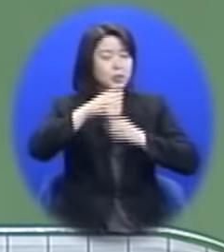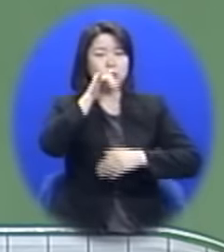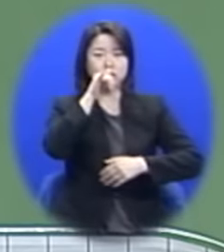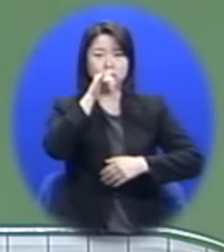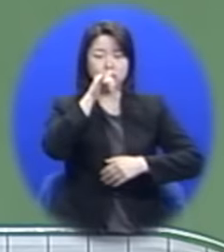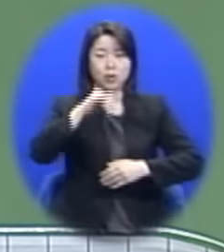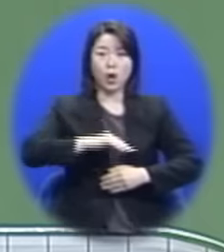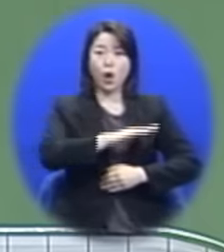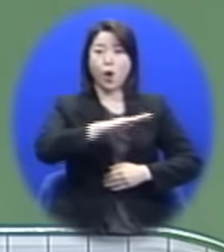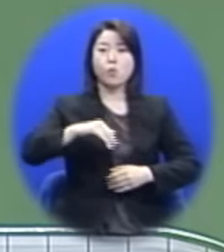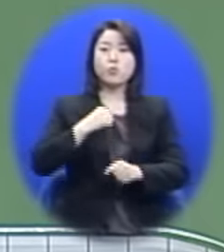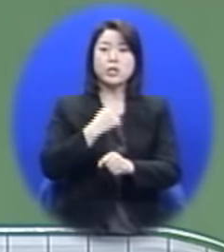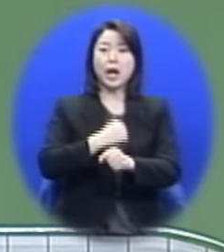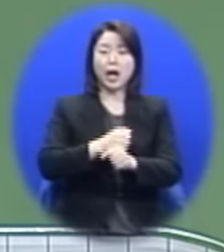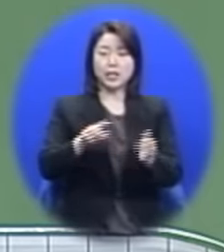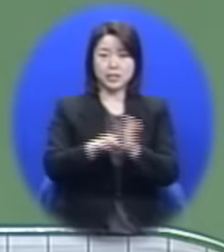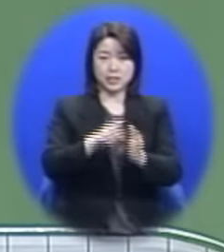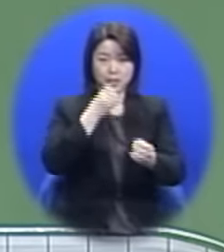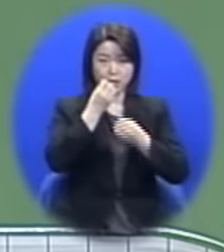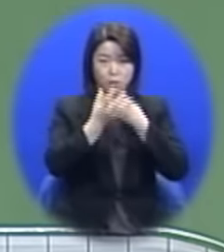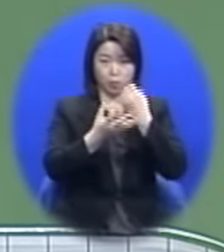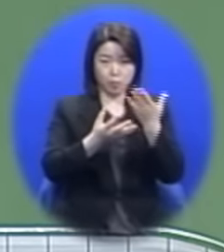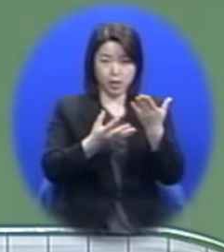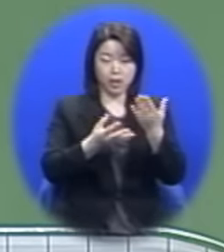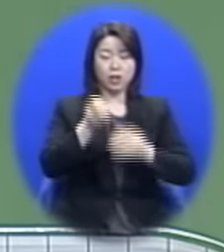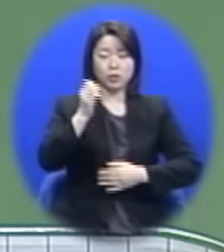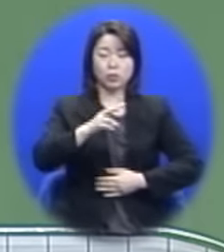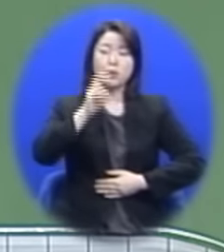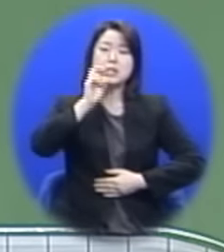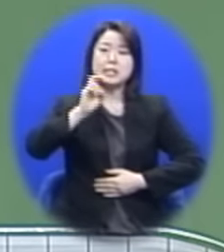하는 신앙 고백과 찬송도 들어갑니다.